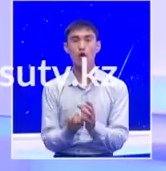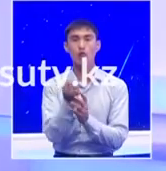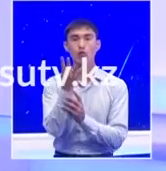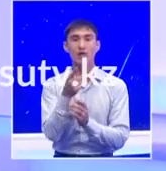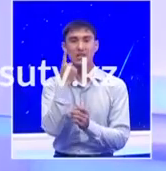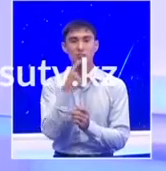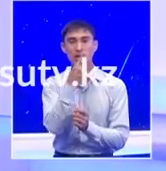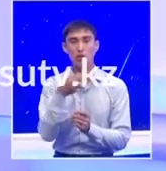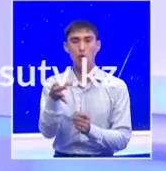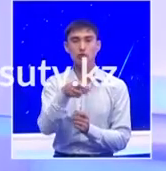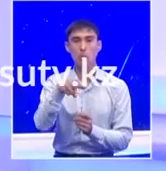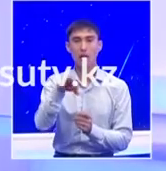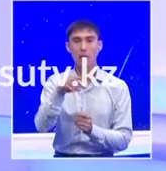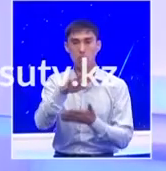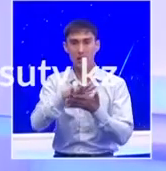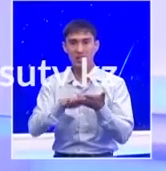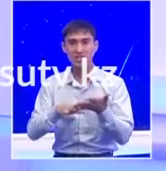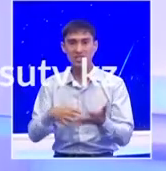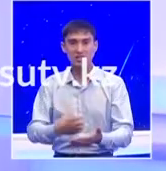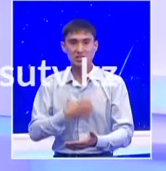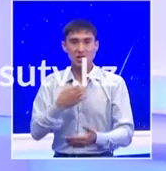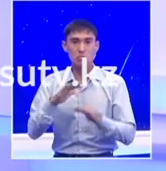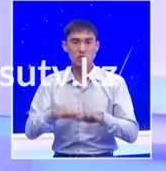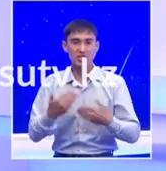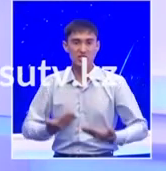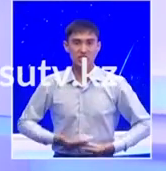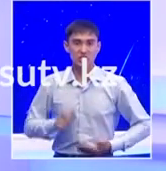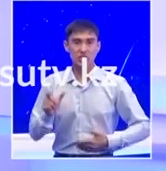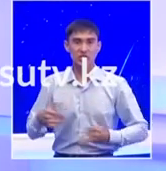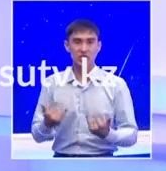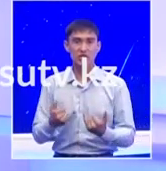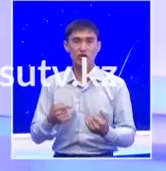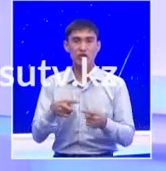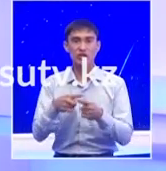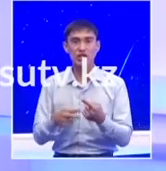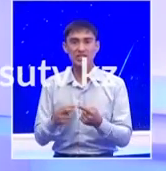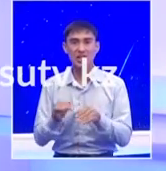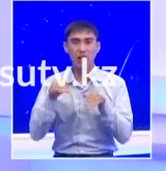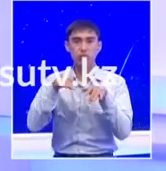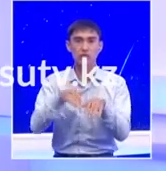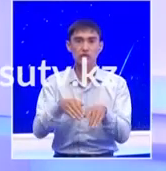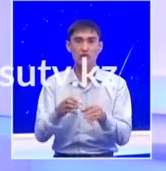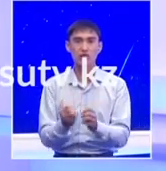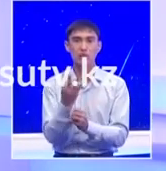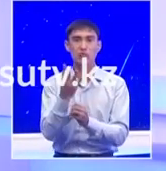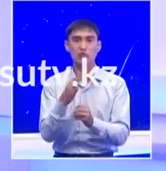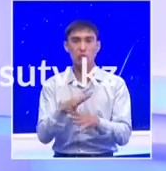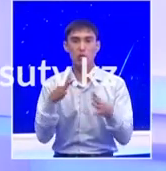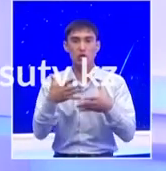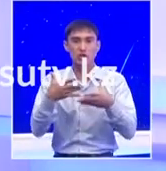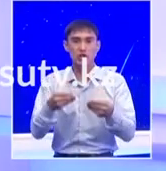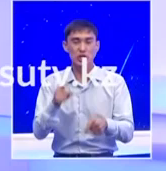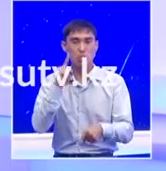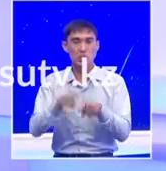Вулкан на испанском острове Пальма продолжает держать страхи местных жителей. Сегодня часть кратера обрушилась, выпустив каскад более